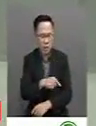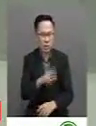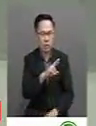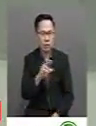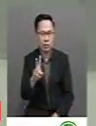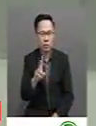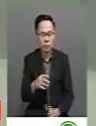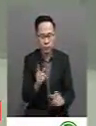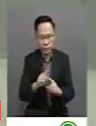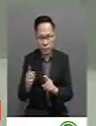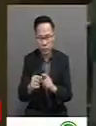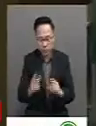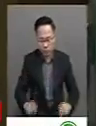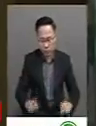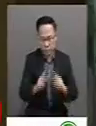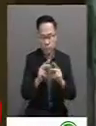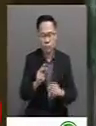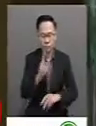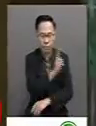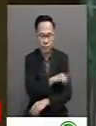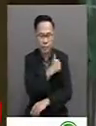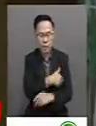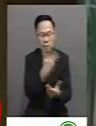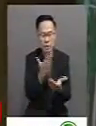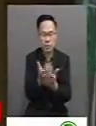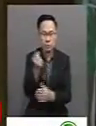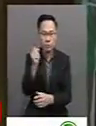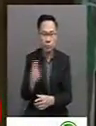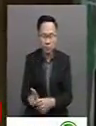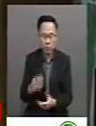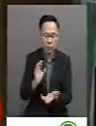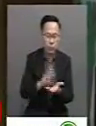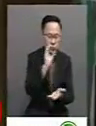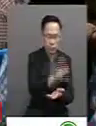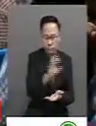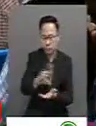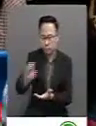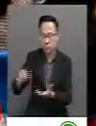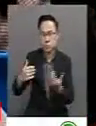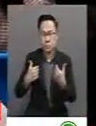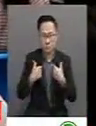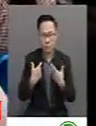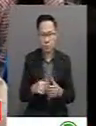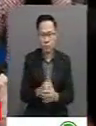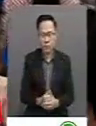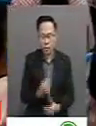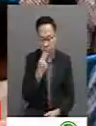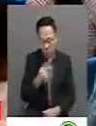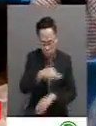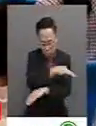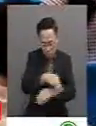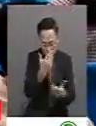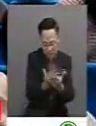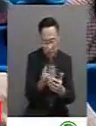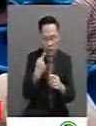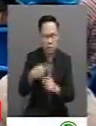สุขได้เตรียมเงินฉุกเฉินสำหรับจัดส่งให้กับโรงพยาบาลที่มีปัญหาขาดสภาพคล่องดังกล่าวแล้วส่วนกรณีที่เห็นตัวเลขของโรงพยาบาล